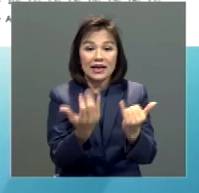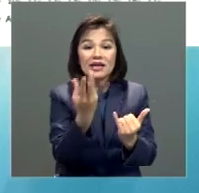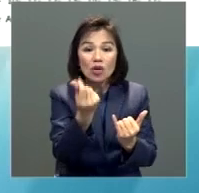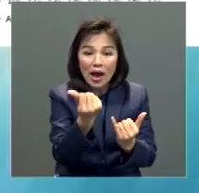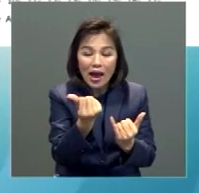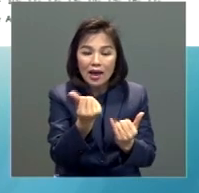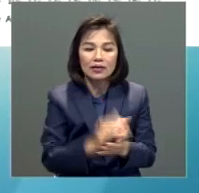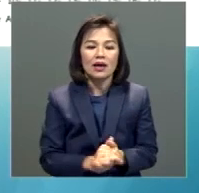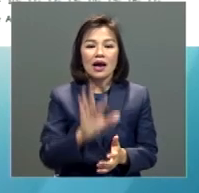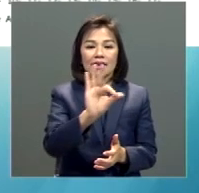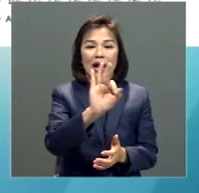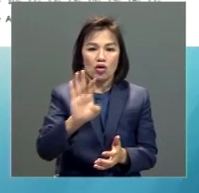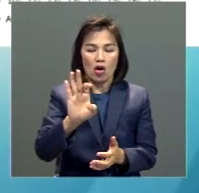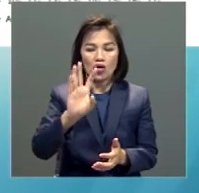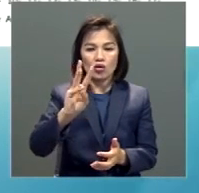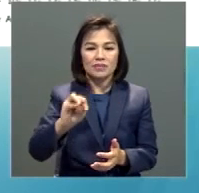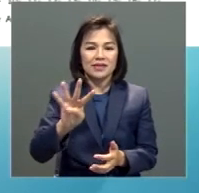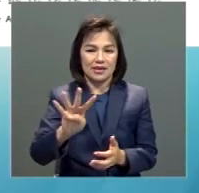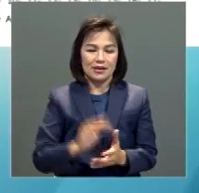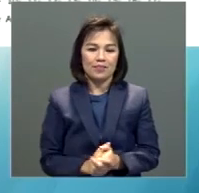รายแล้วก็มีผู้ป่วยที่รักษาอยู่ในโรงพยาบาลครั้งนี้วันนี้วันแรกที่ต่ำกว่าพันนะครับคือ964